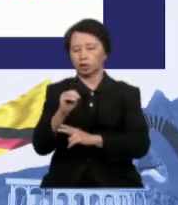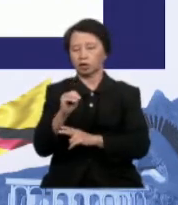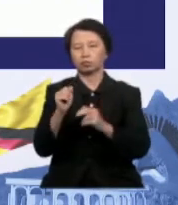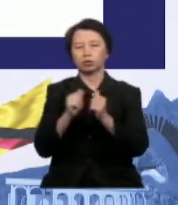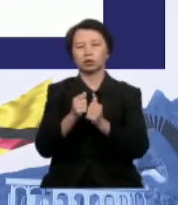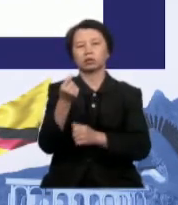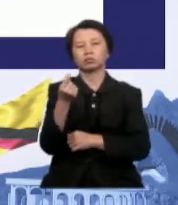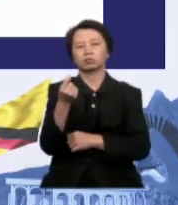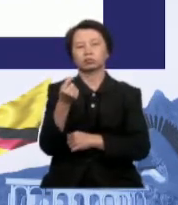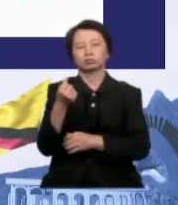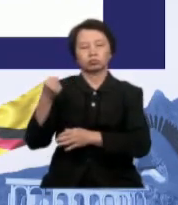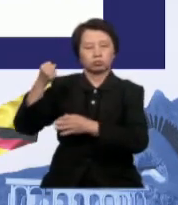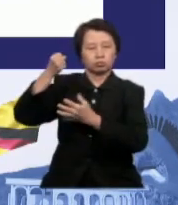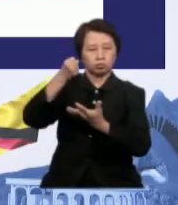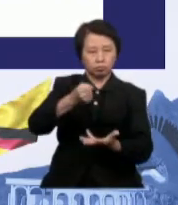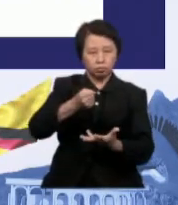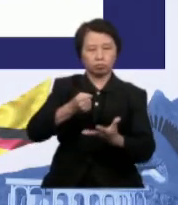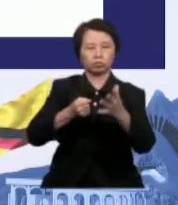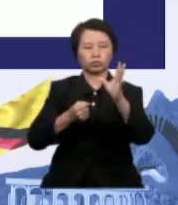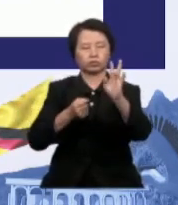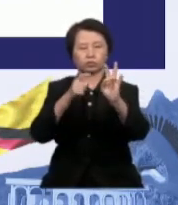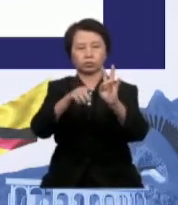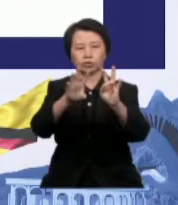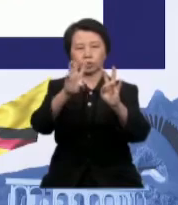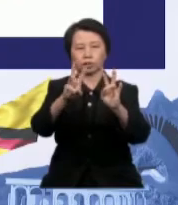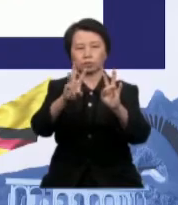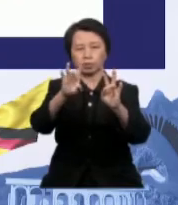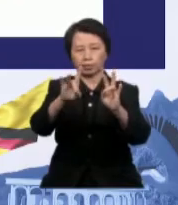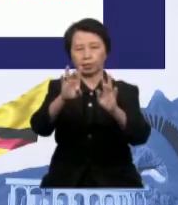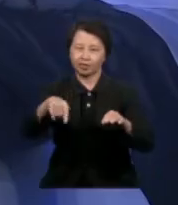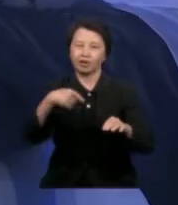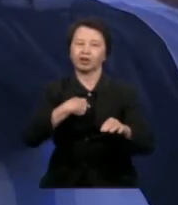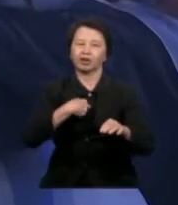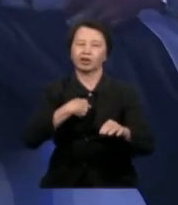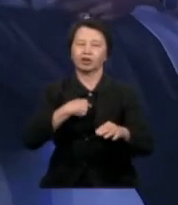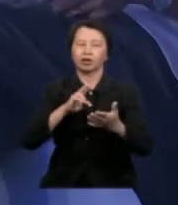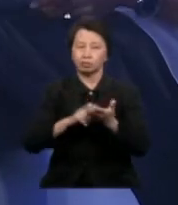dengan kos sebanyak 7.68 bilion ringgit.